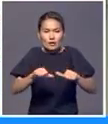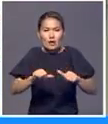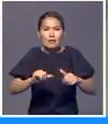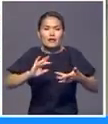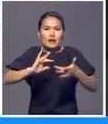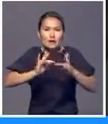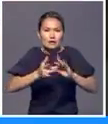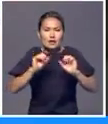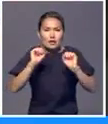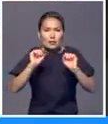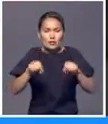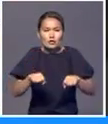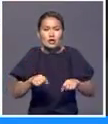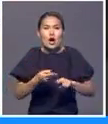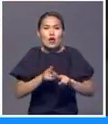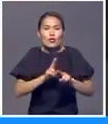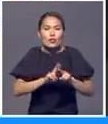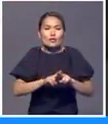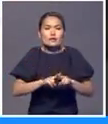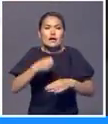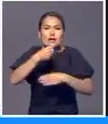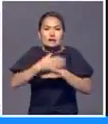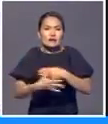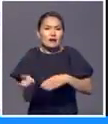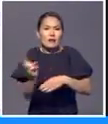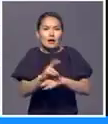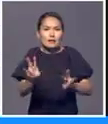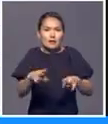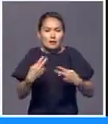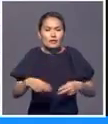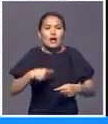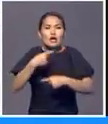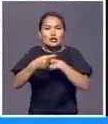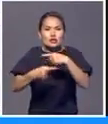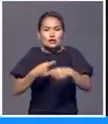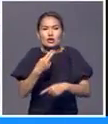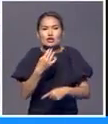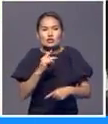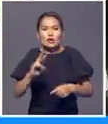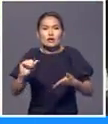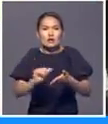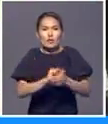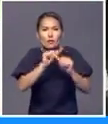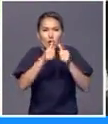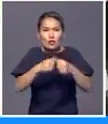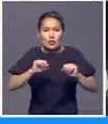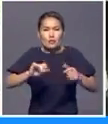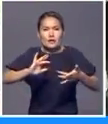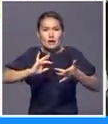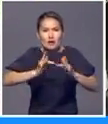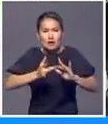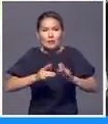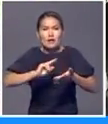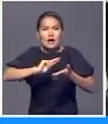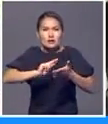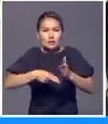Мұның ыңғайлысы сол, азаматтар мекемелерге барып тізім бойынша құжаттар тапсырып табан тоздырмайды. Тек электрондық үкімет порталында